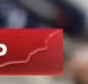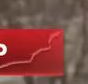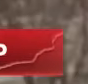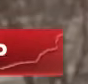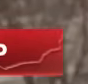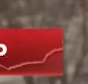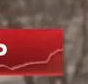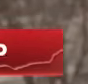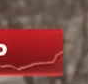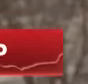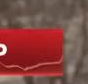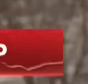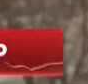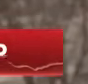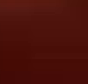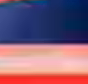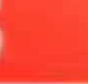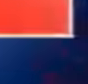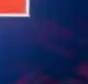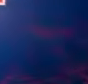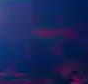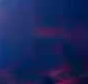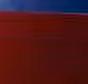мүмкін бе? Мен Әйгерім Пернебек толығырақ айтам.